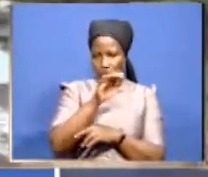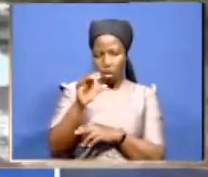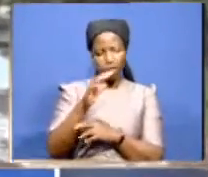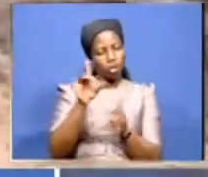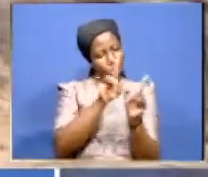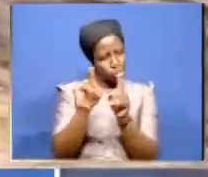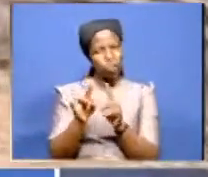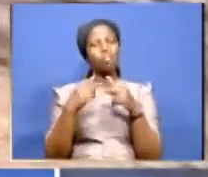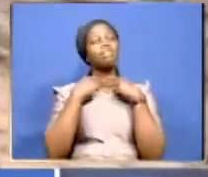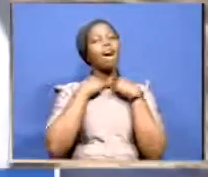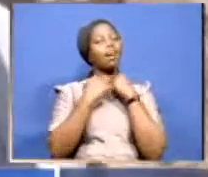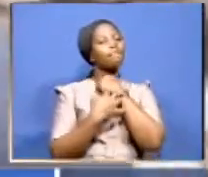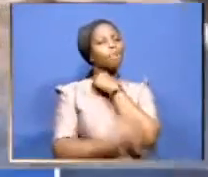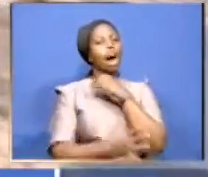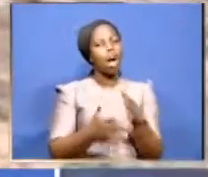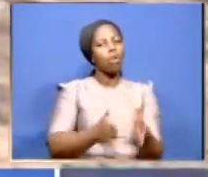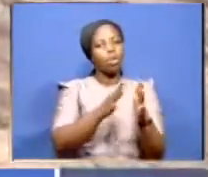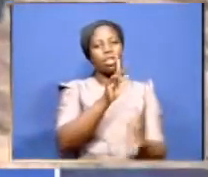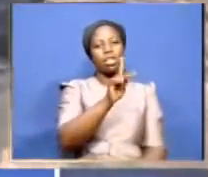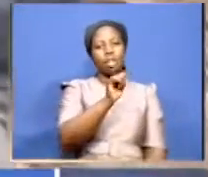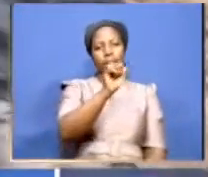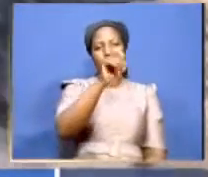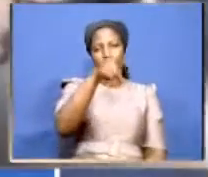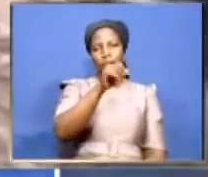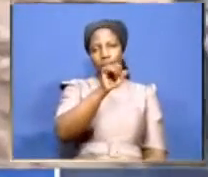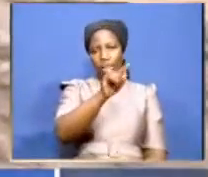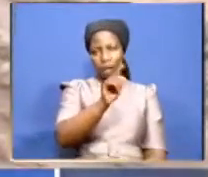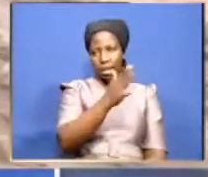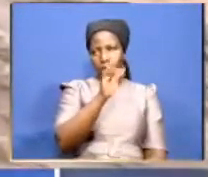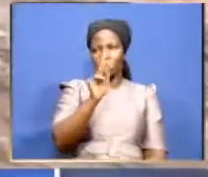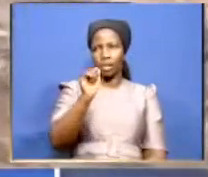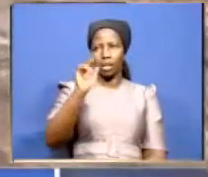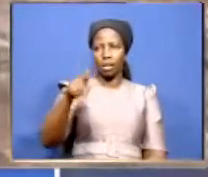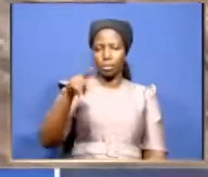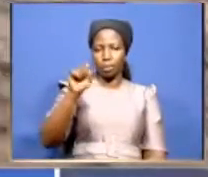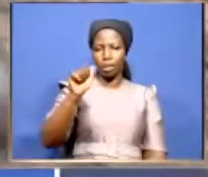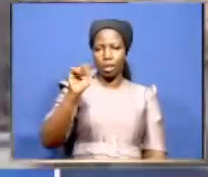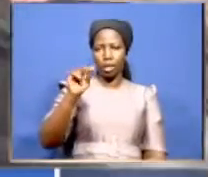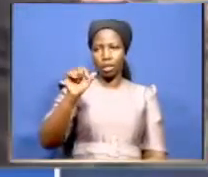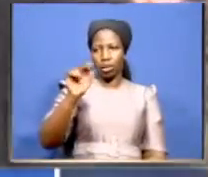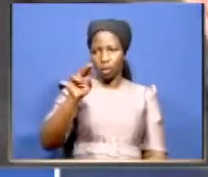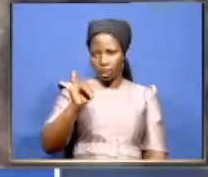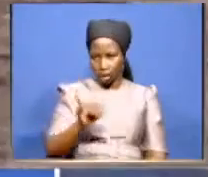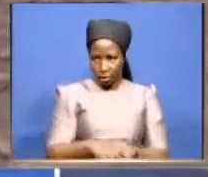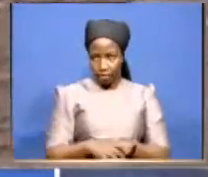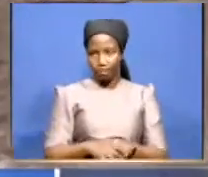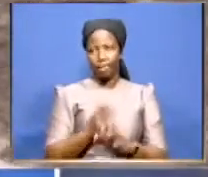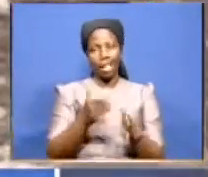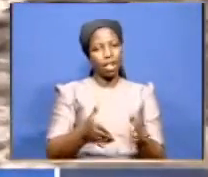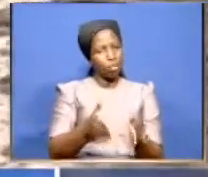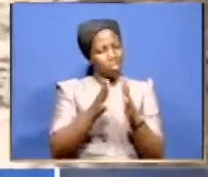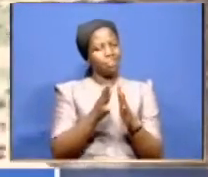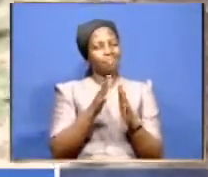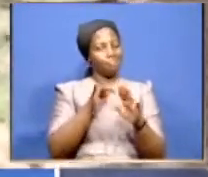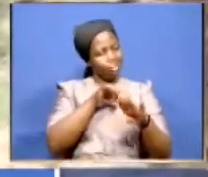barabara mbovu ya Kapsait Kapsangwar Sekuton kwa saa kadhaa baada ya mvua kubwa kusababisha barabara hiyo